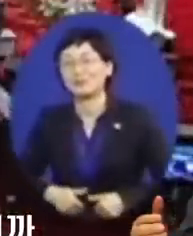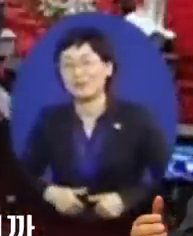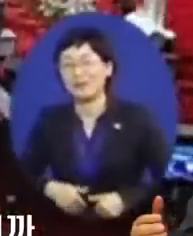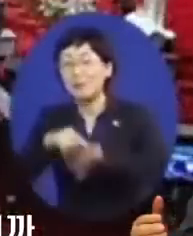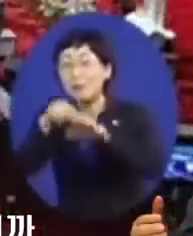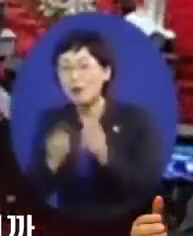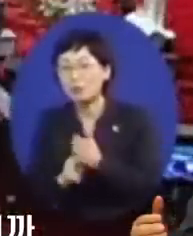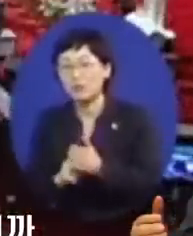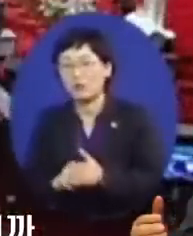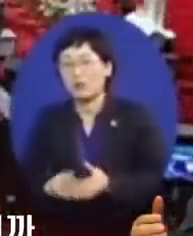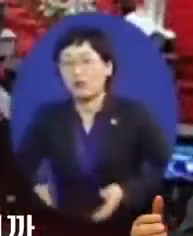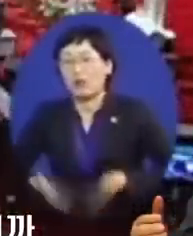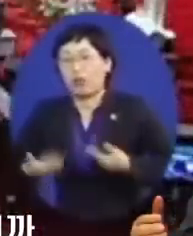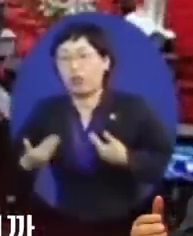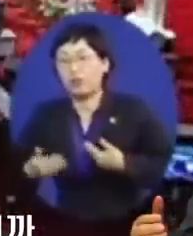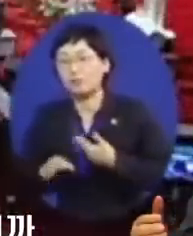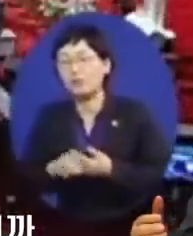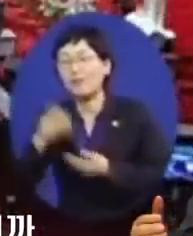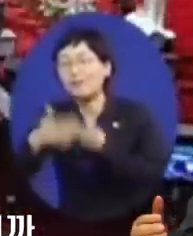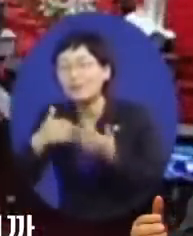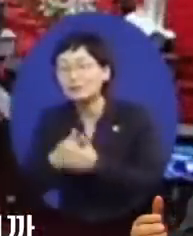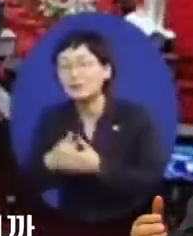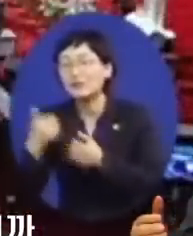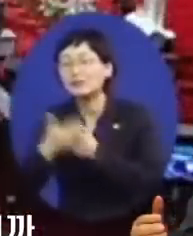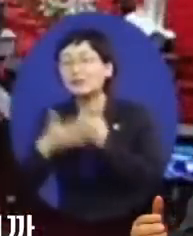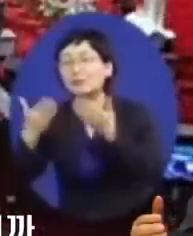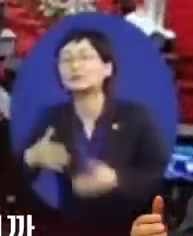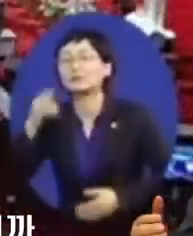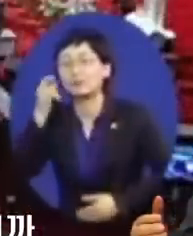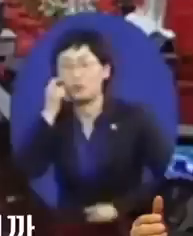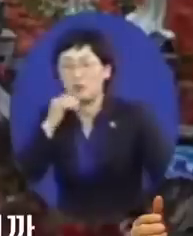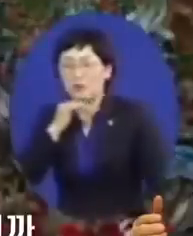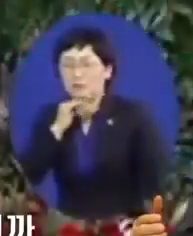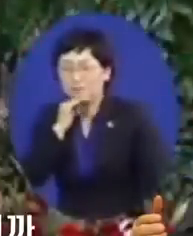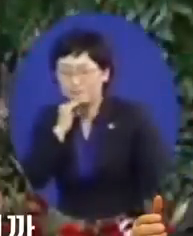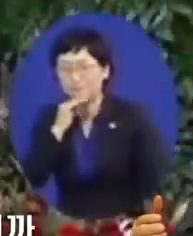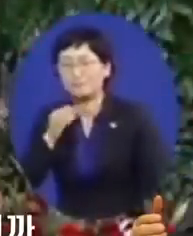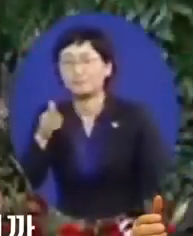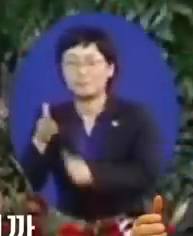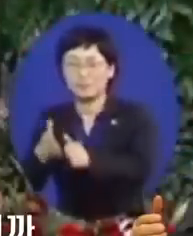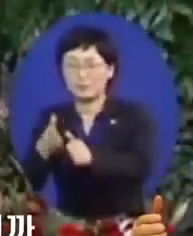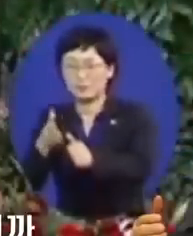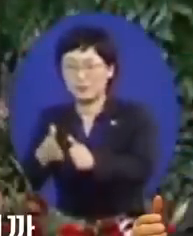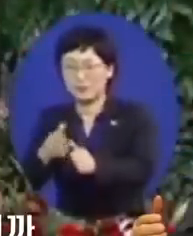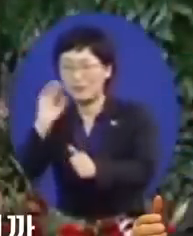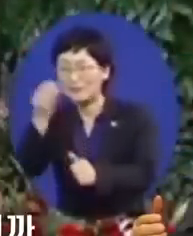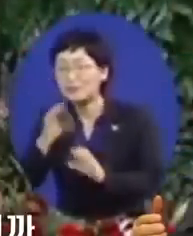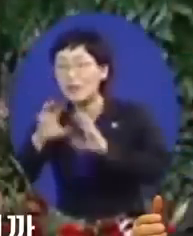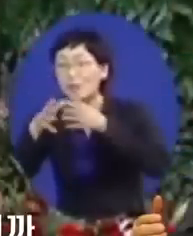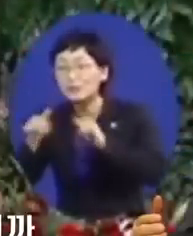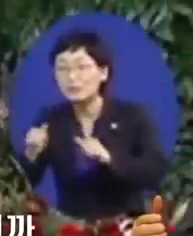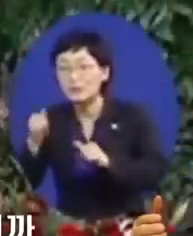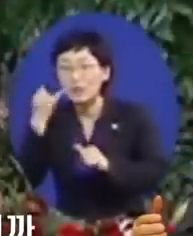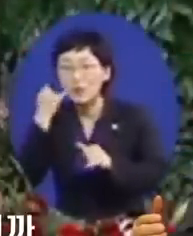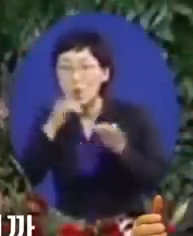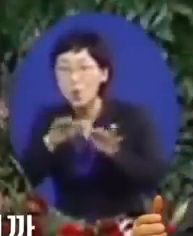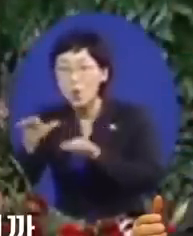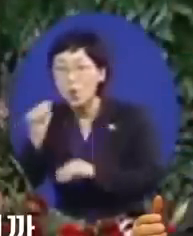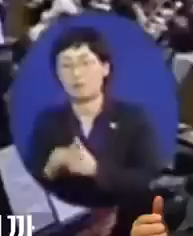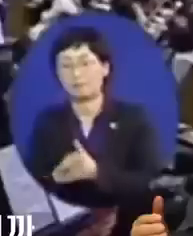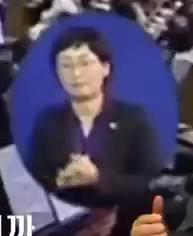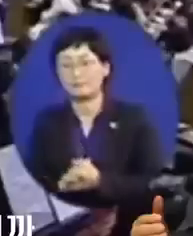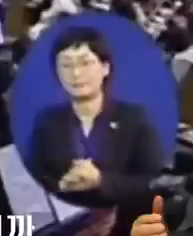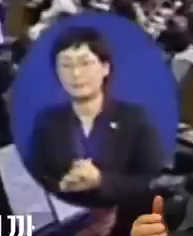마음이 조급하면 하나님의 은혜를 받을 수가 없습니다. 기다려야 돼요. 이스라엘 백성이 홍해 앞에 모여서 있을